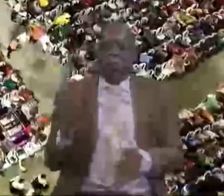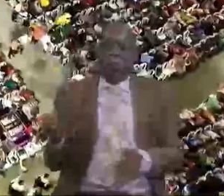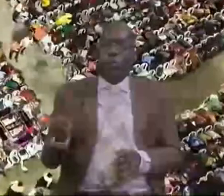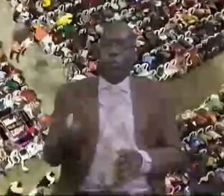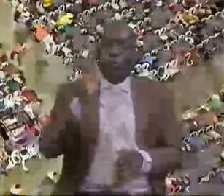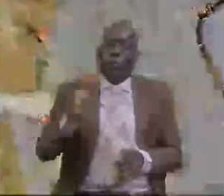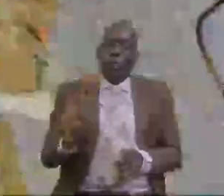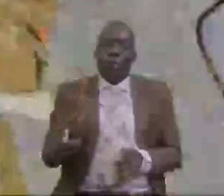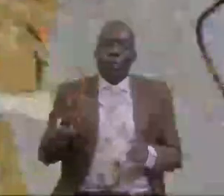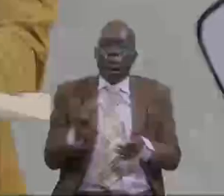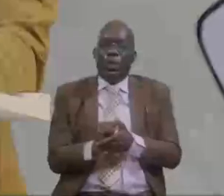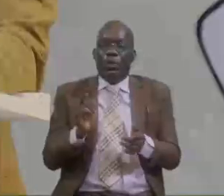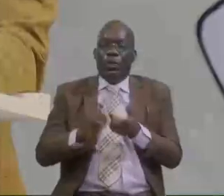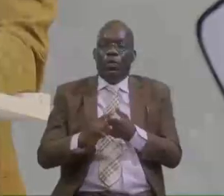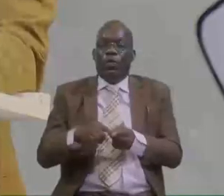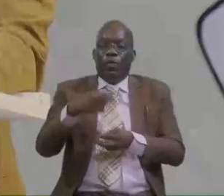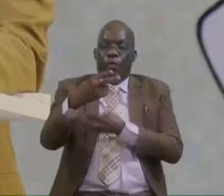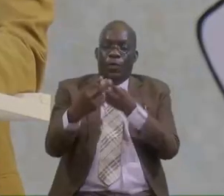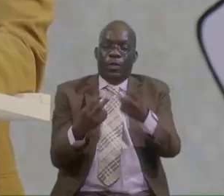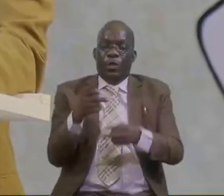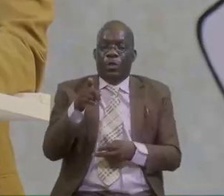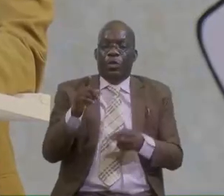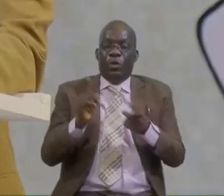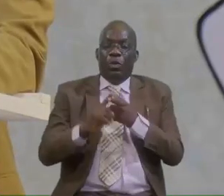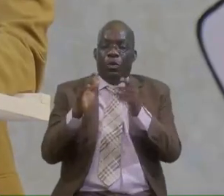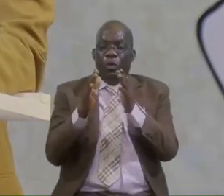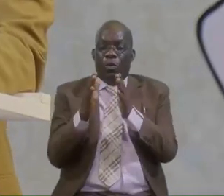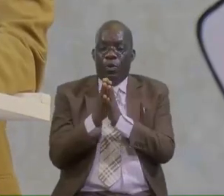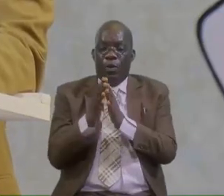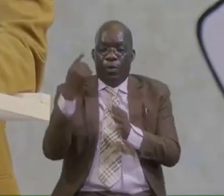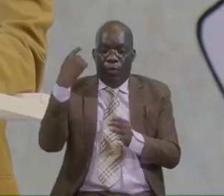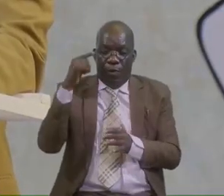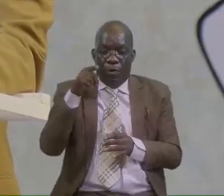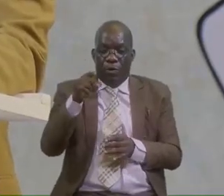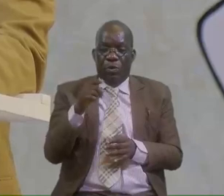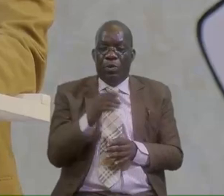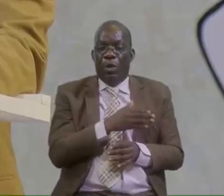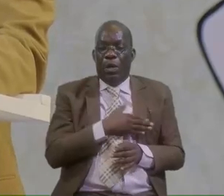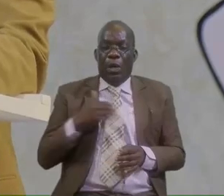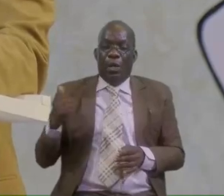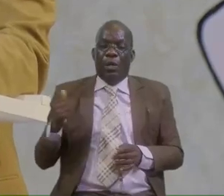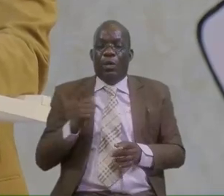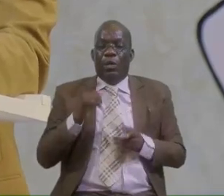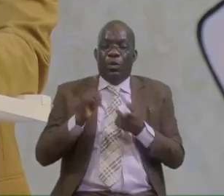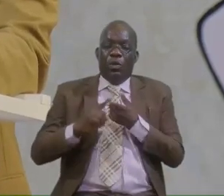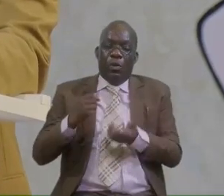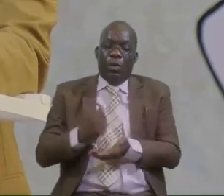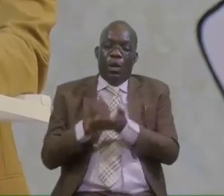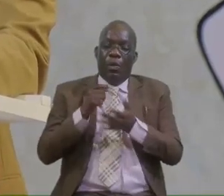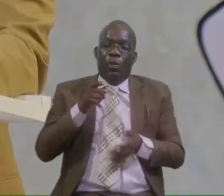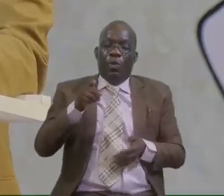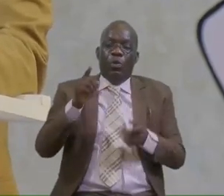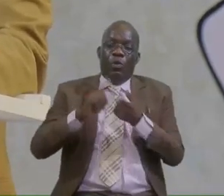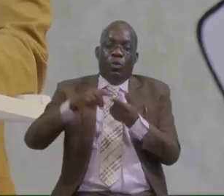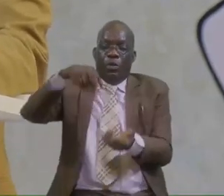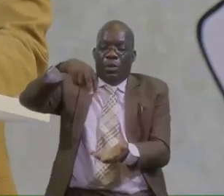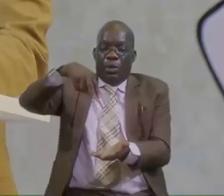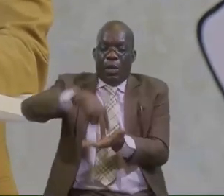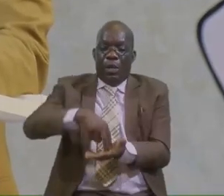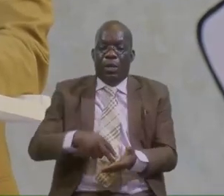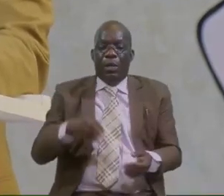Et cela vous permettra, nous permettra de suivre et de prier pour vous et de vous aider à tenir.